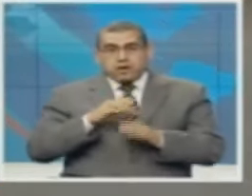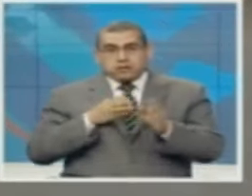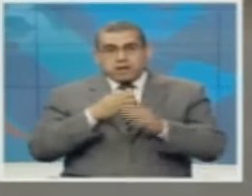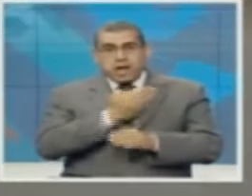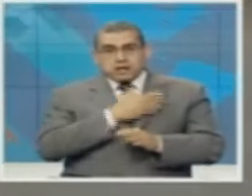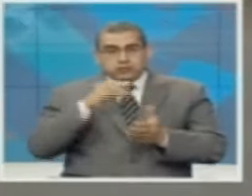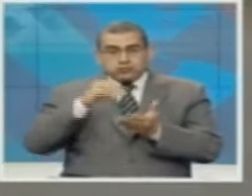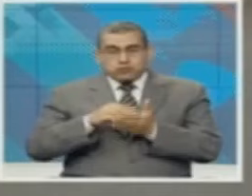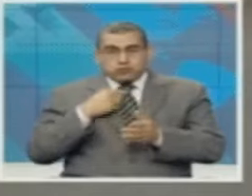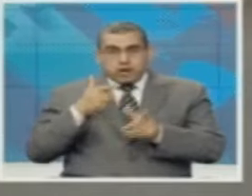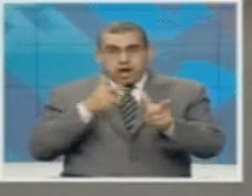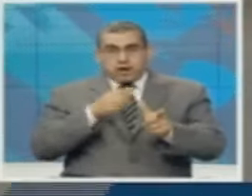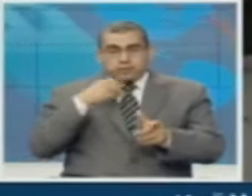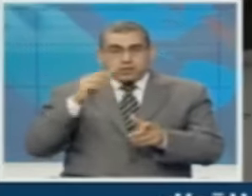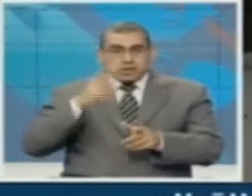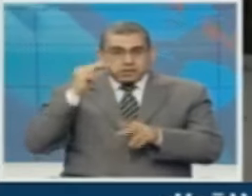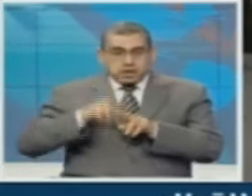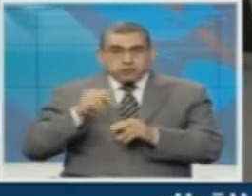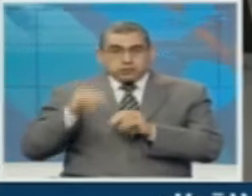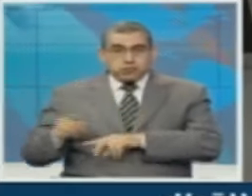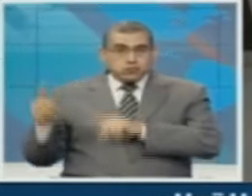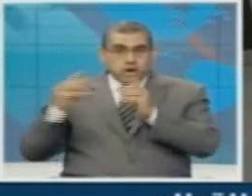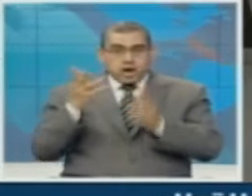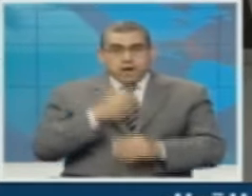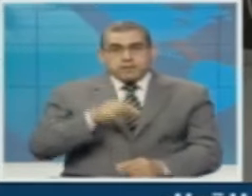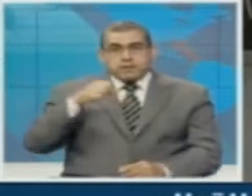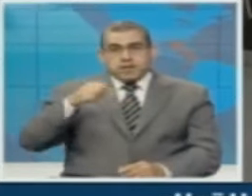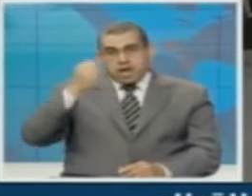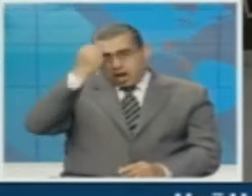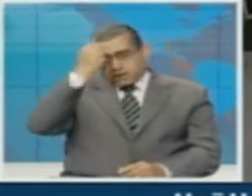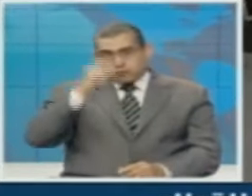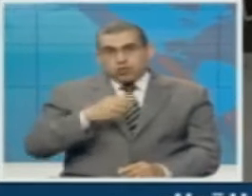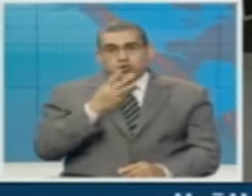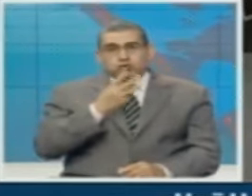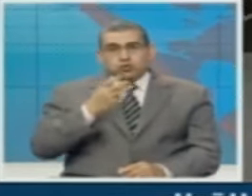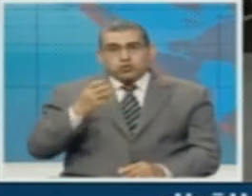قطاع غزة منذ بدء العدوان الإسرائيلي بلغ